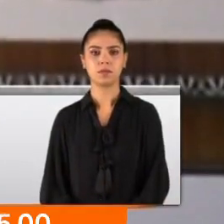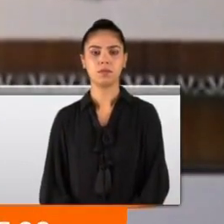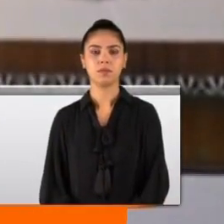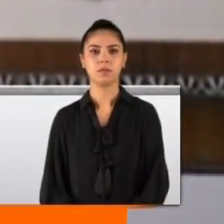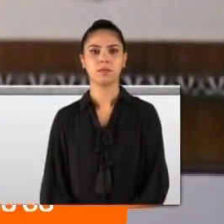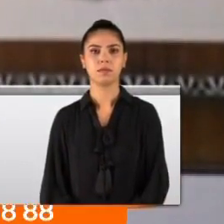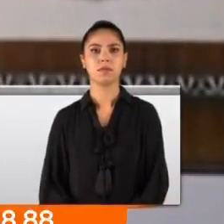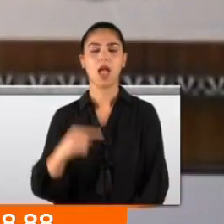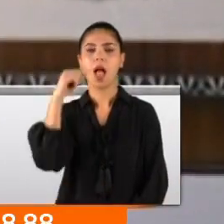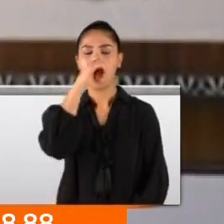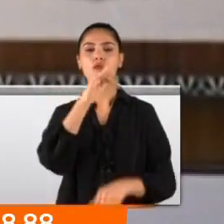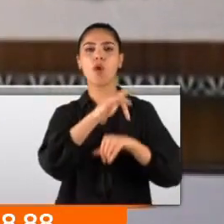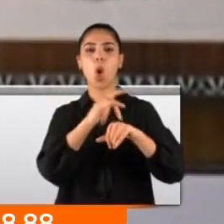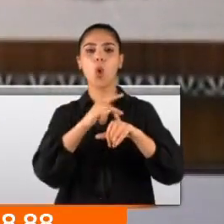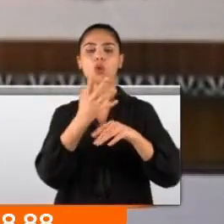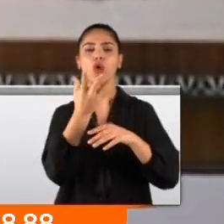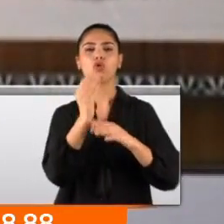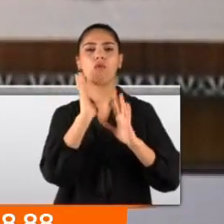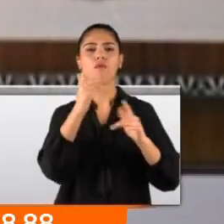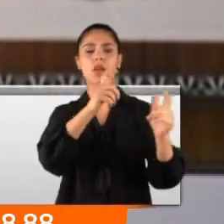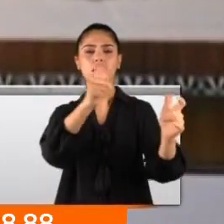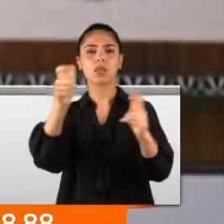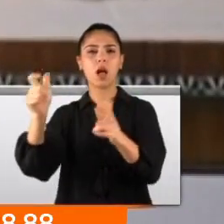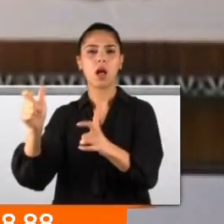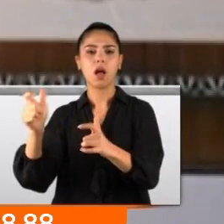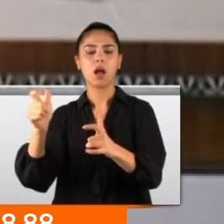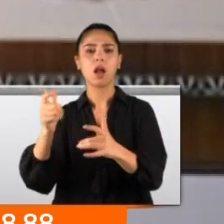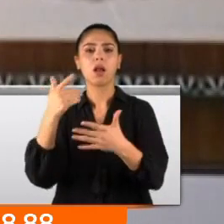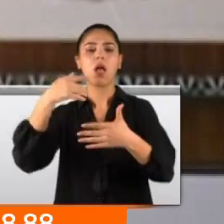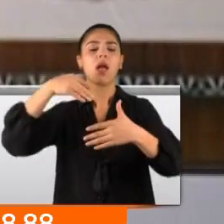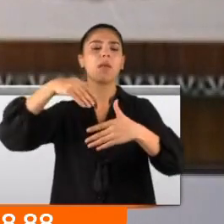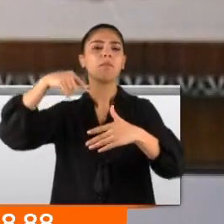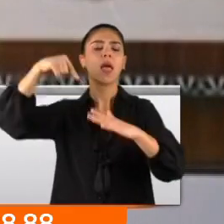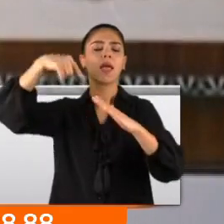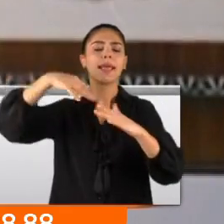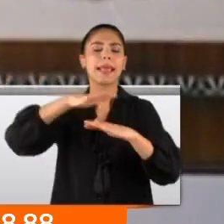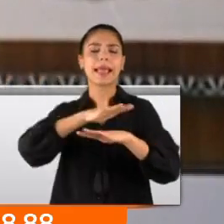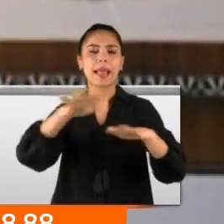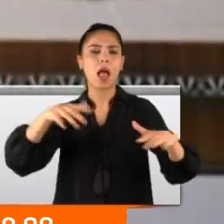Afrika'nın ilk ülkelerinin birçoğunun yeraltı kaynakları,